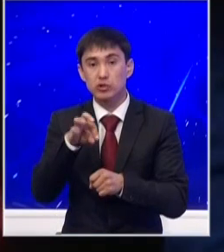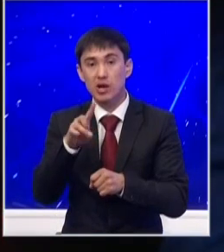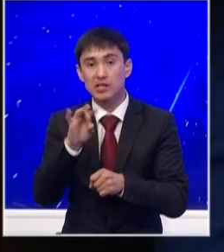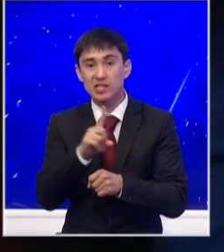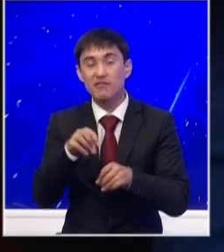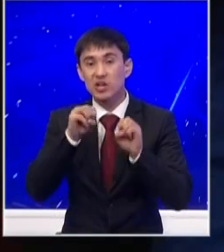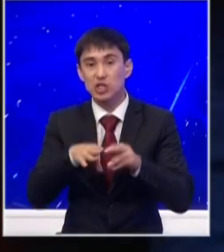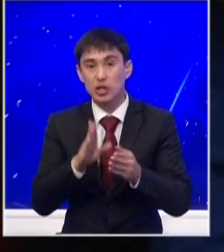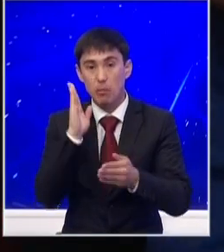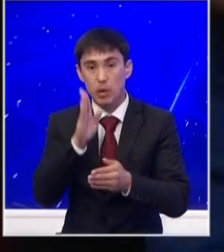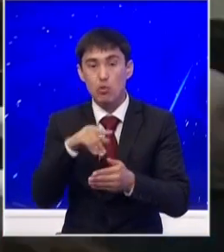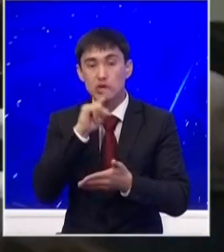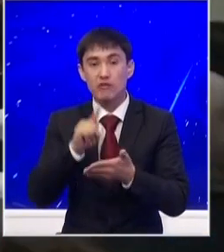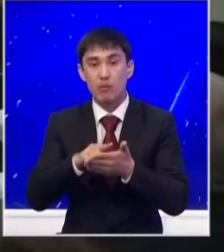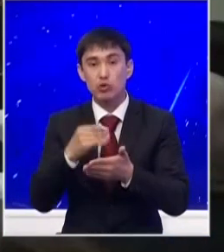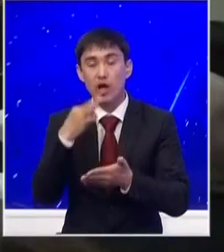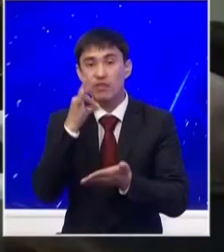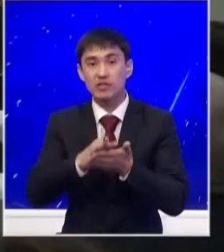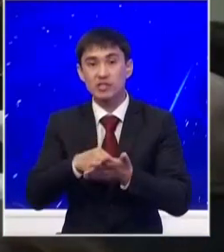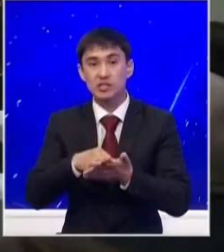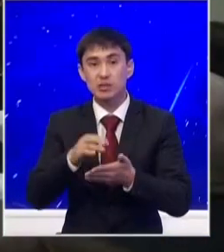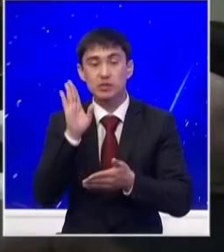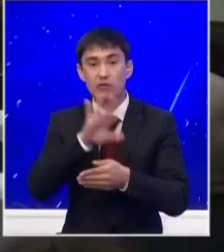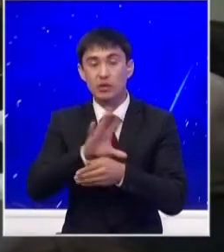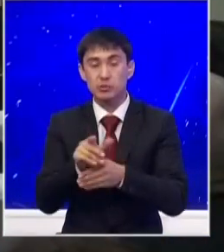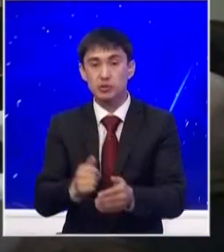решил напрямую задать вопрос ответственным